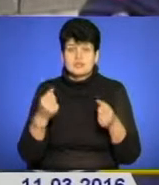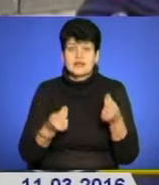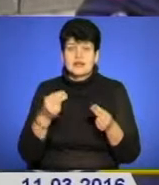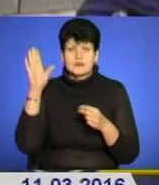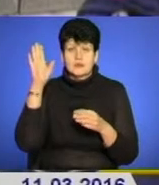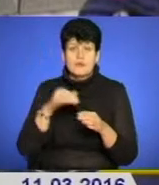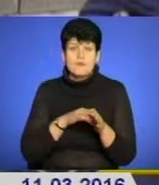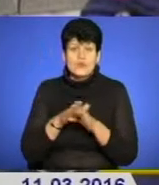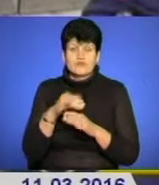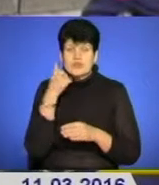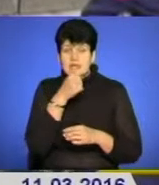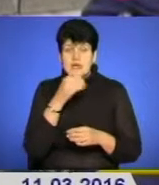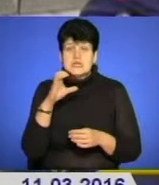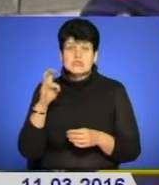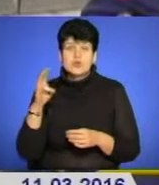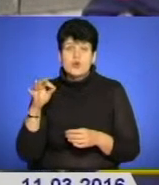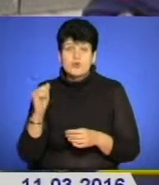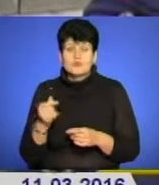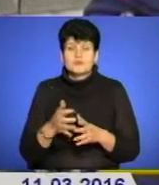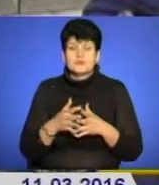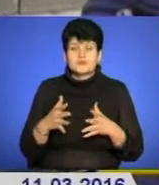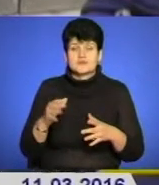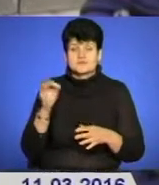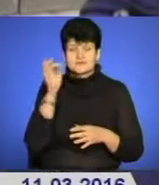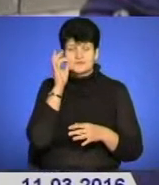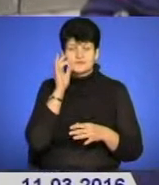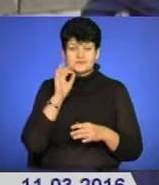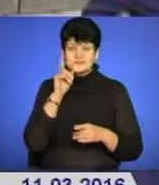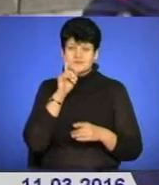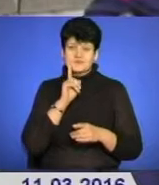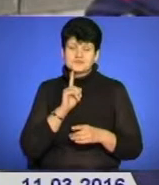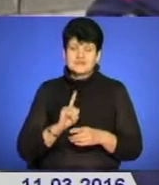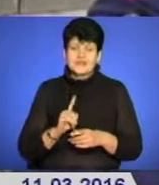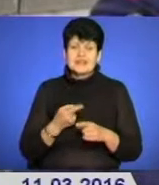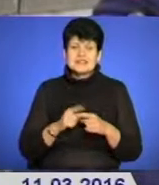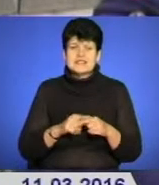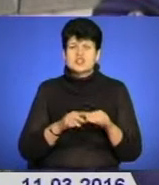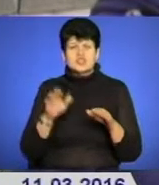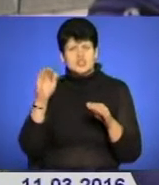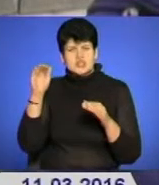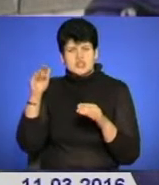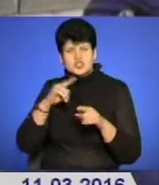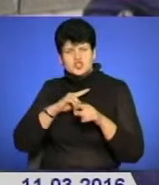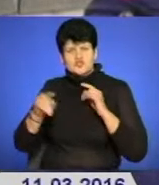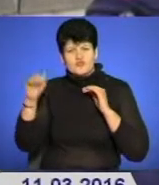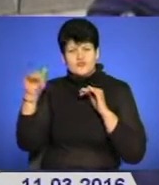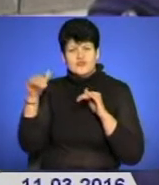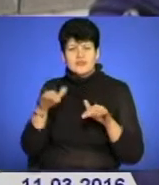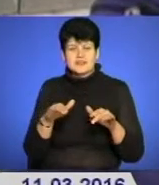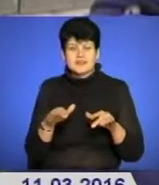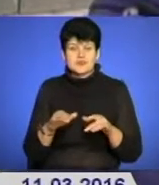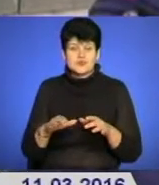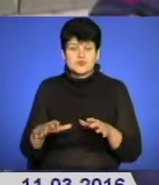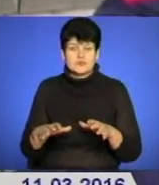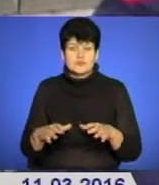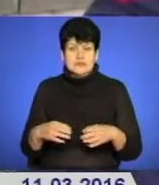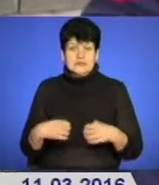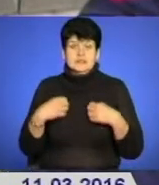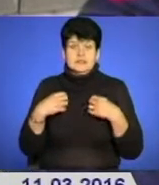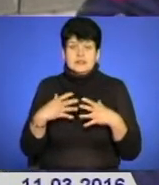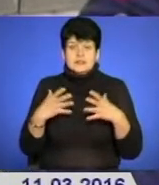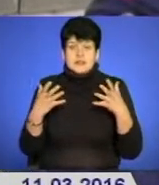Погода була нормальна, траса була досить хороша для проведення змагань, ну